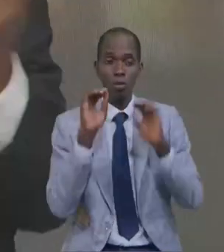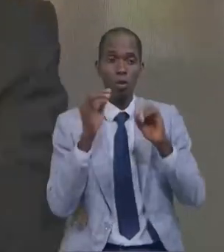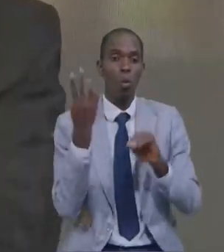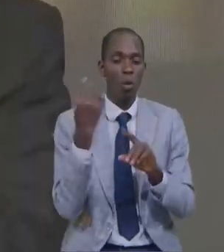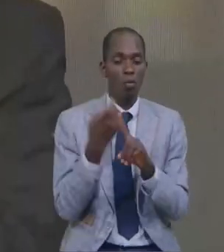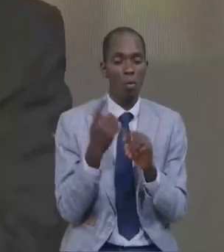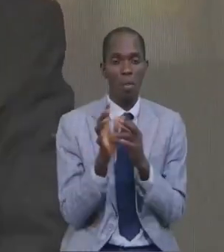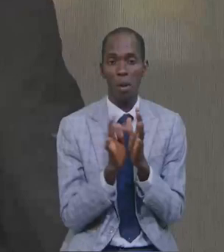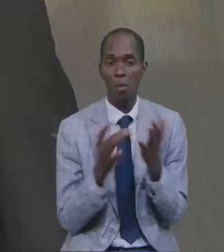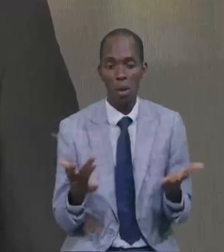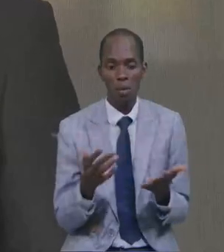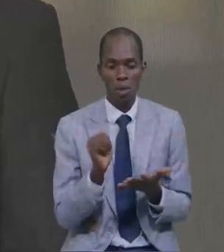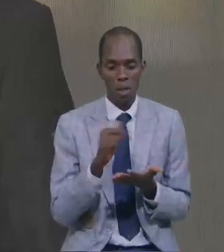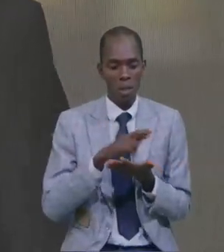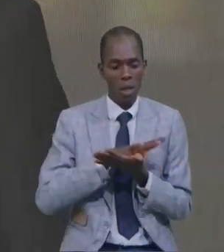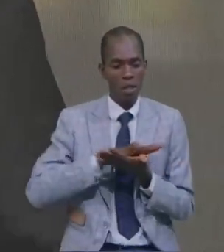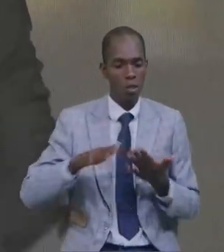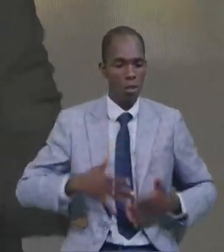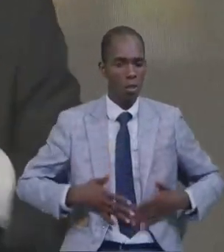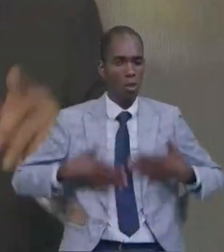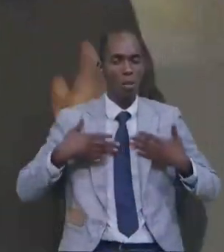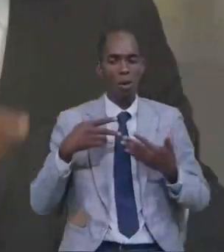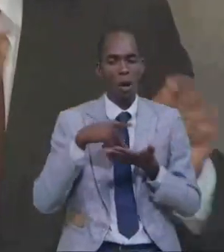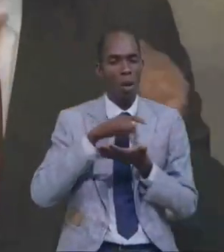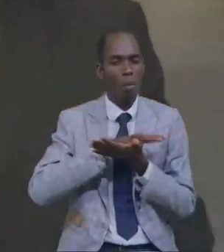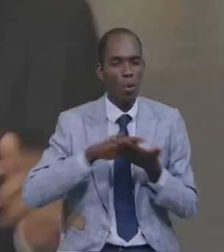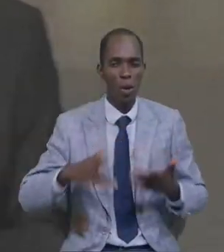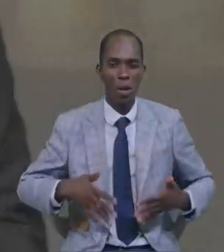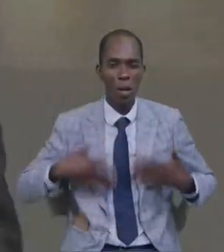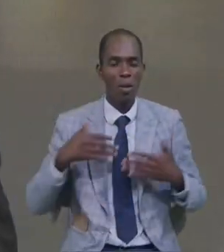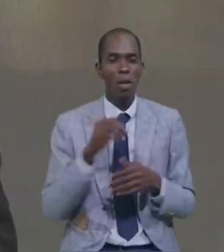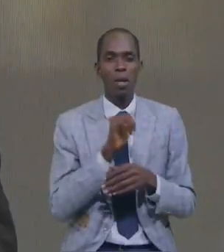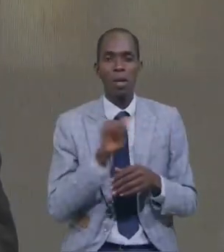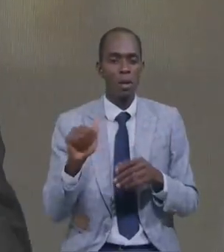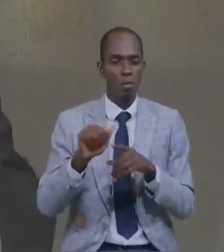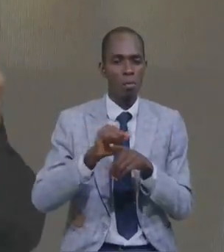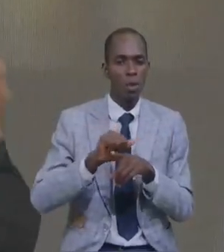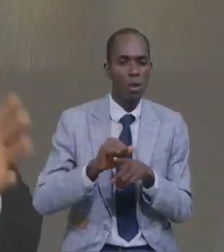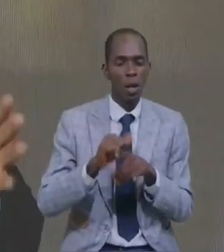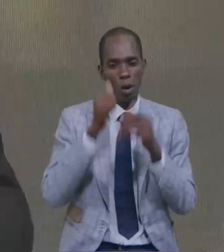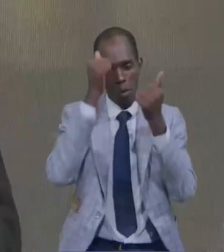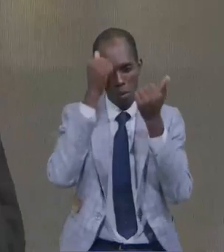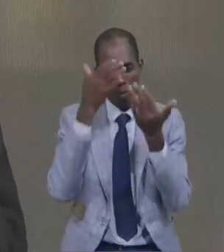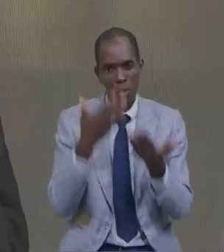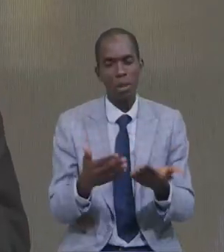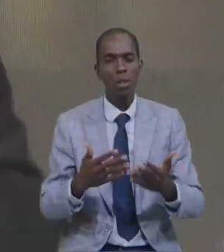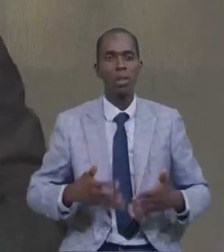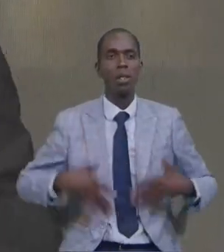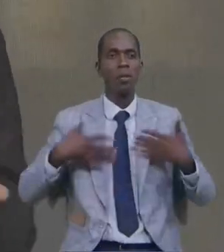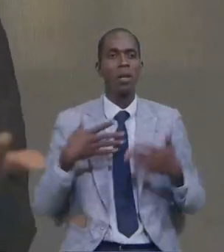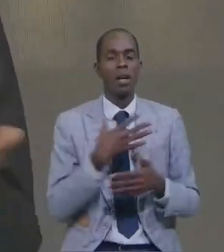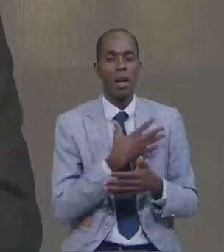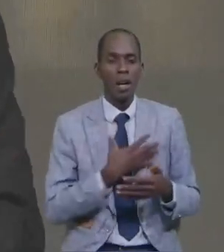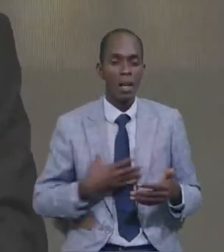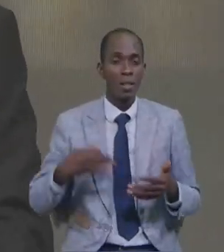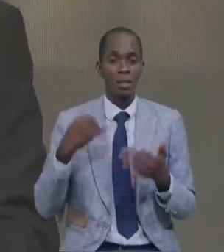une vie d'obéissance pratique. Maintenant, il dit, vous avez obéi à cette forme de